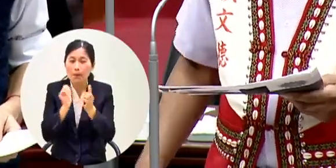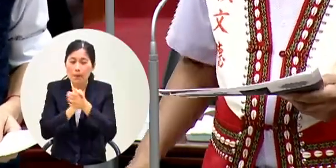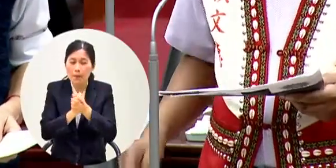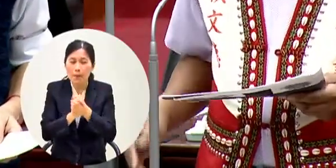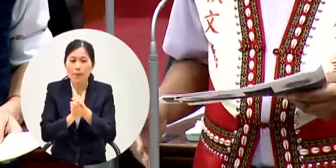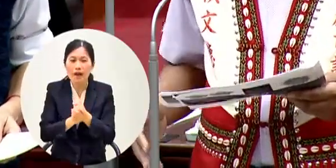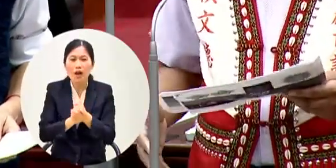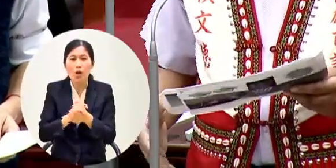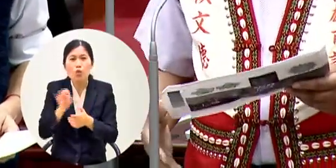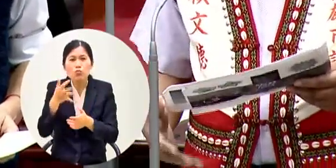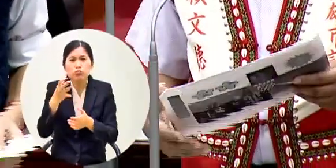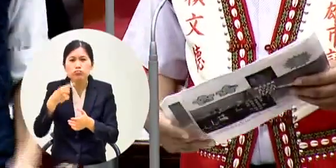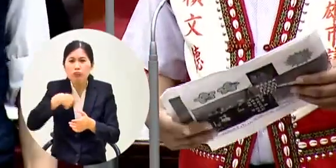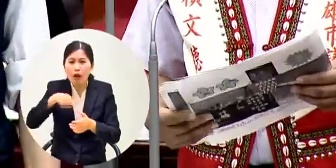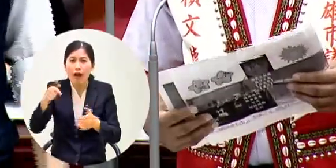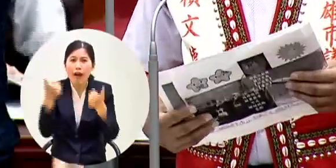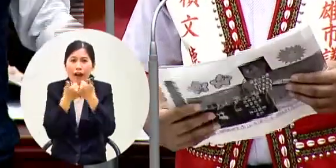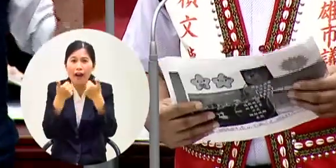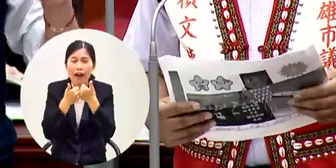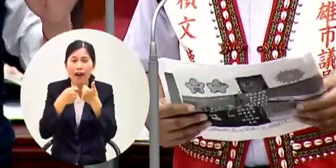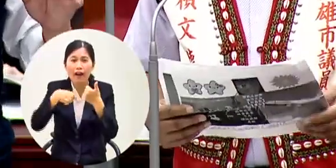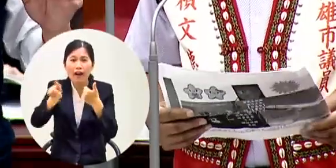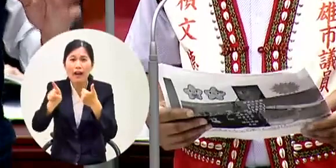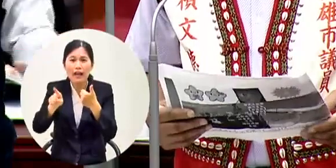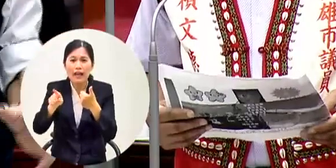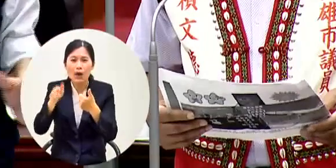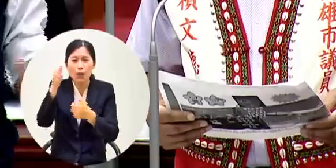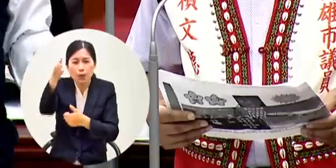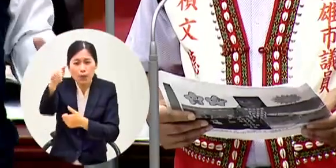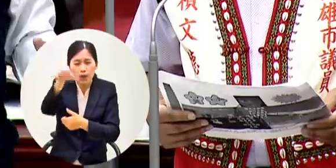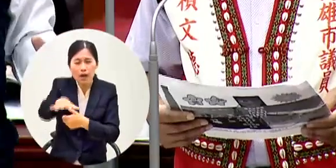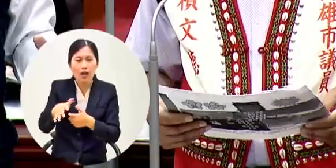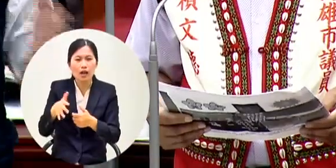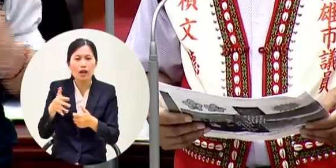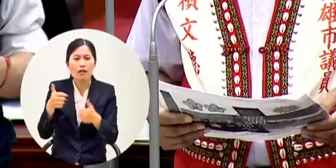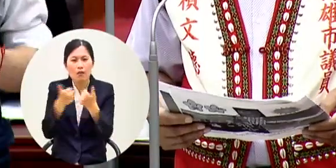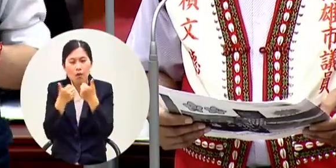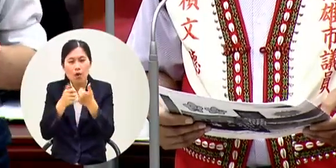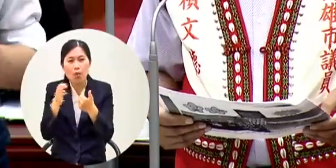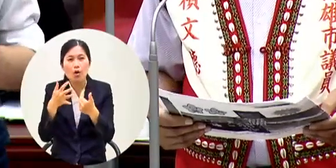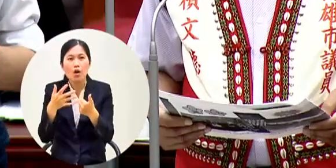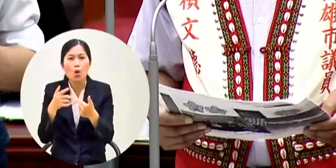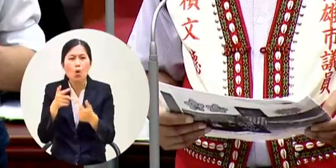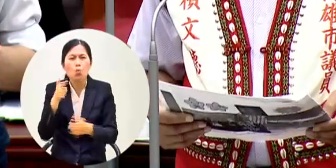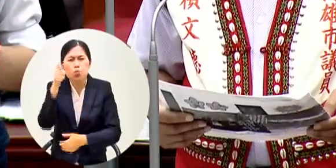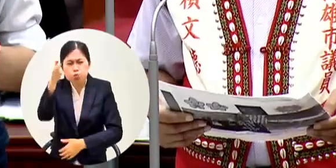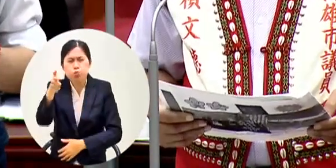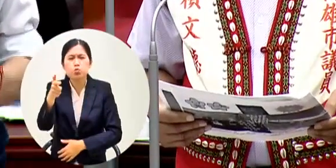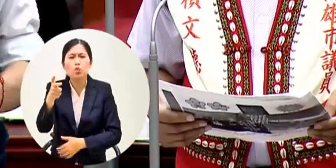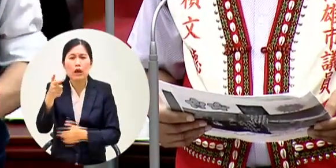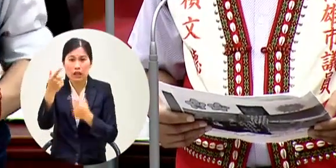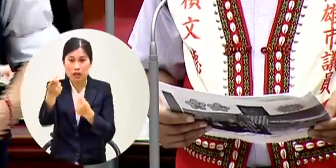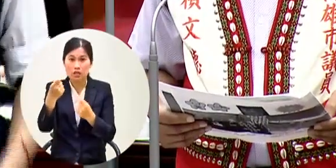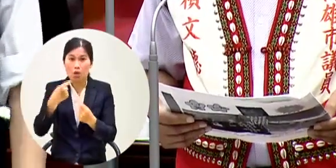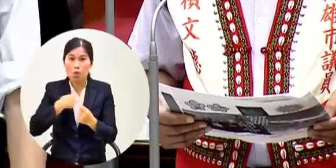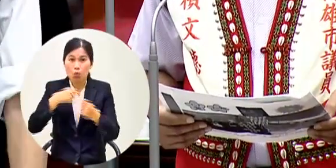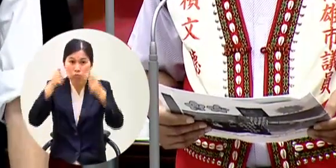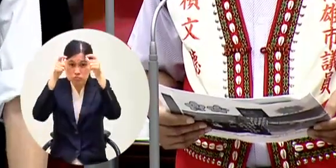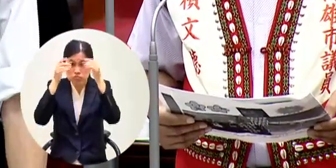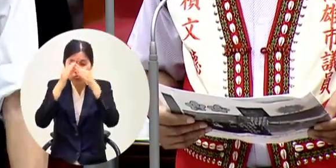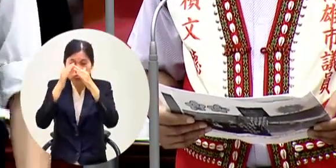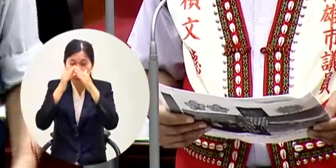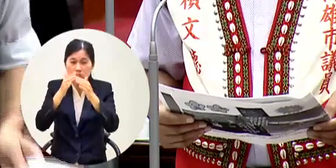友在开会的时候大家一起来聚一下聊聊天都没有关系。那为什么高雄市政府要到原乡去开这市政会